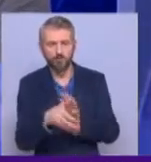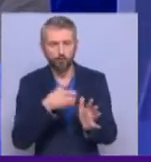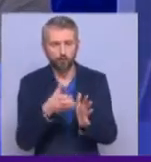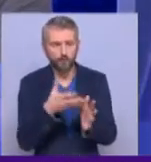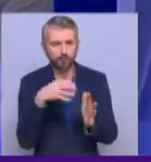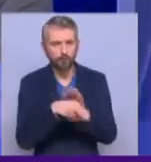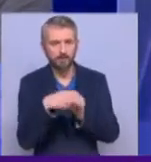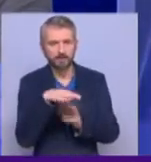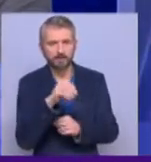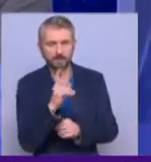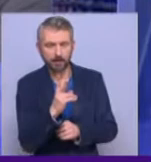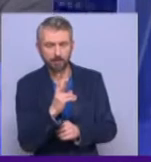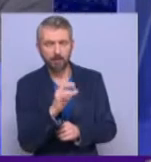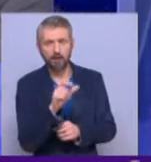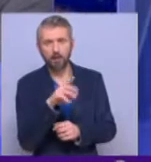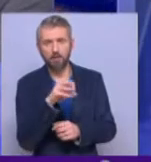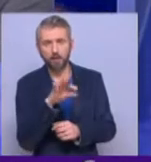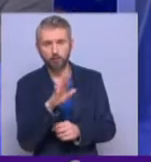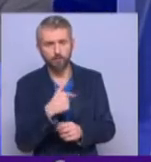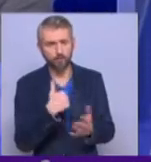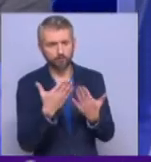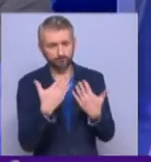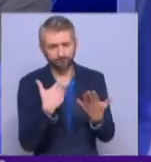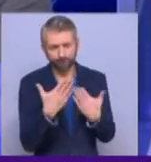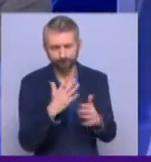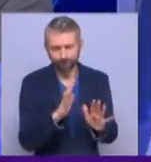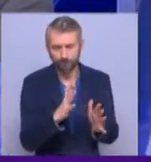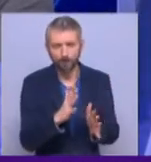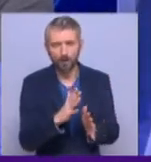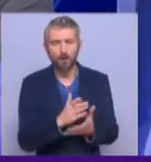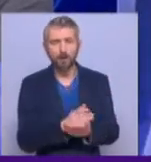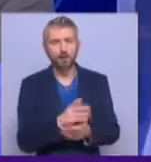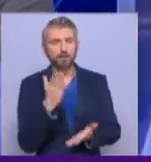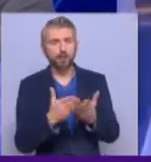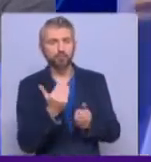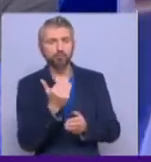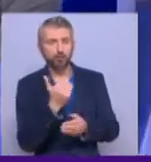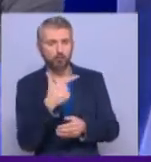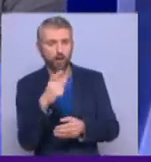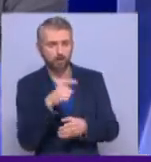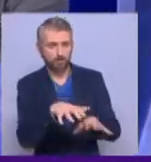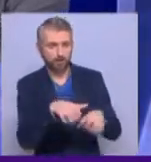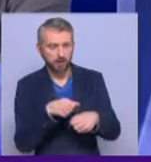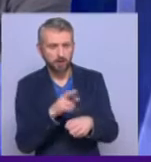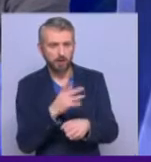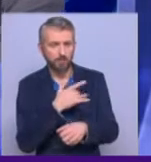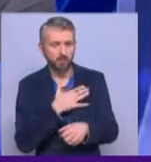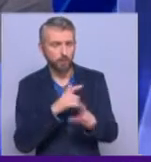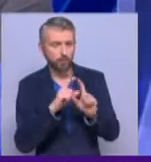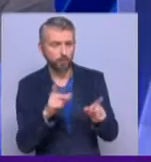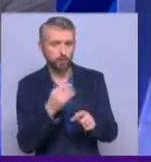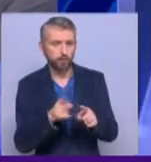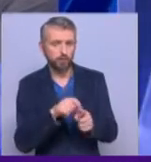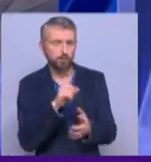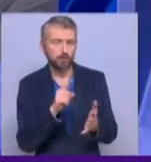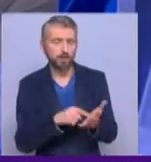входить в ДТЕК Рената Ахметова. Я до нього відношусь достатньо критично, але чи експропріювати його газ, його як приватні компанії, ну це